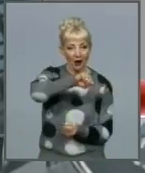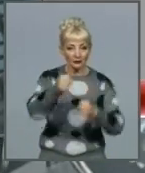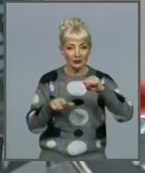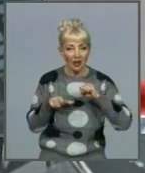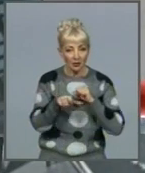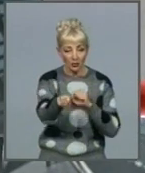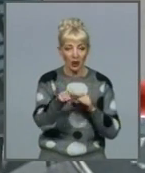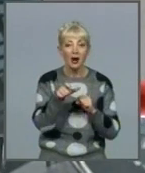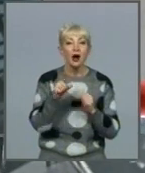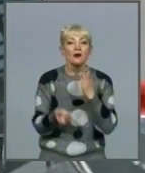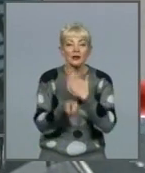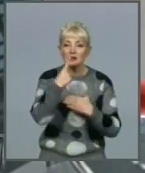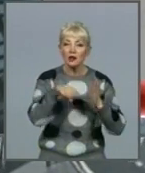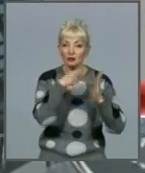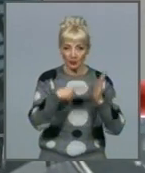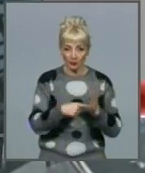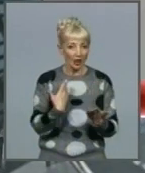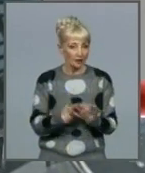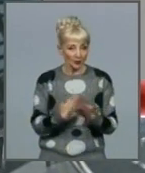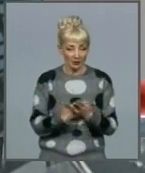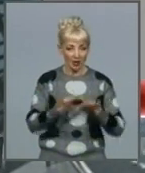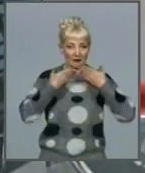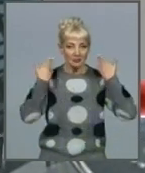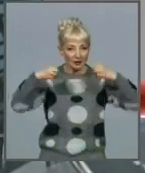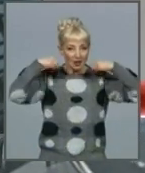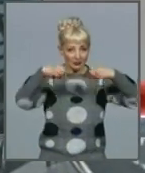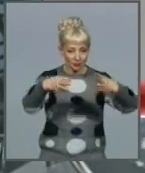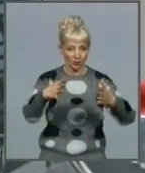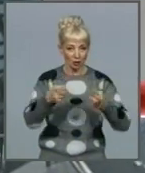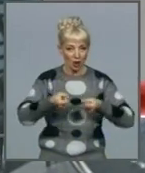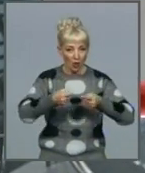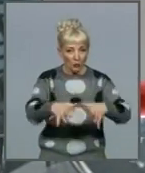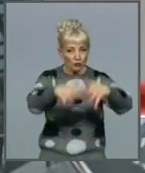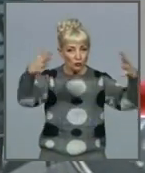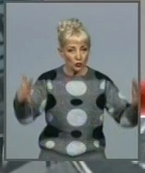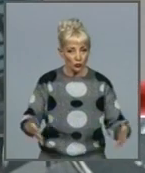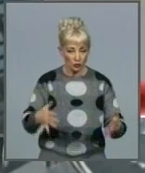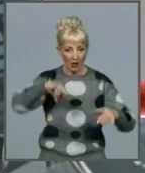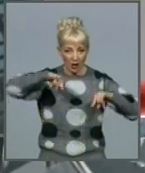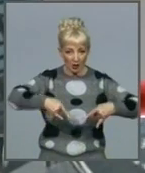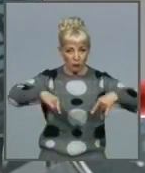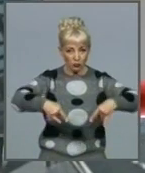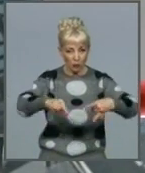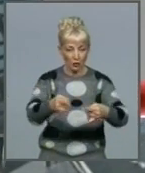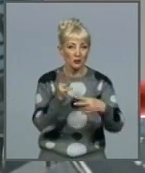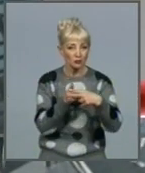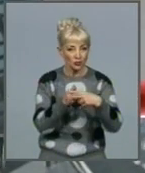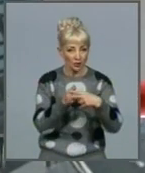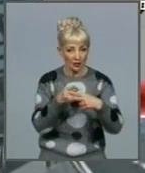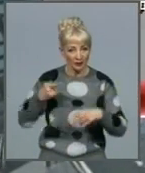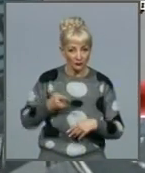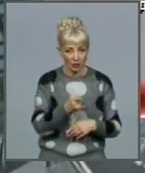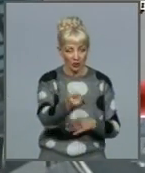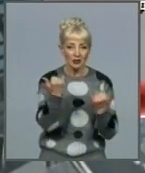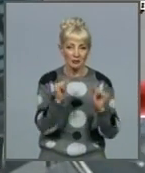виникають питання. Наприклад, відсутнє освітлення, сміття на узбіччі, вибоїна, перешкода руху тощо. Тепер вони зможуть напряму звертатися